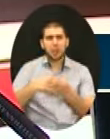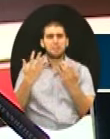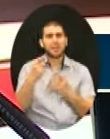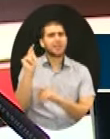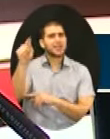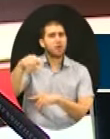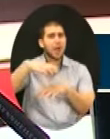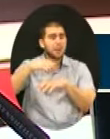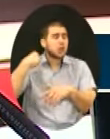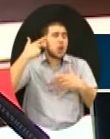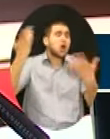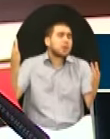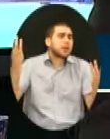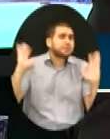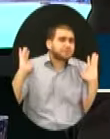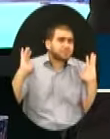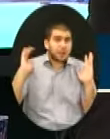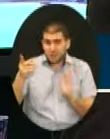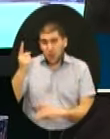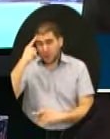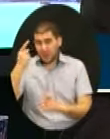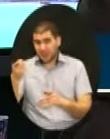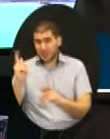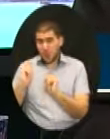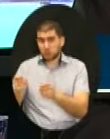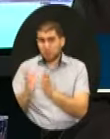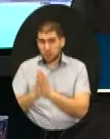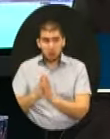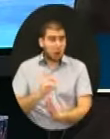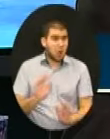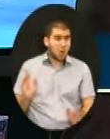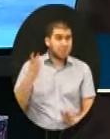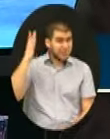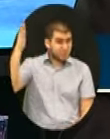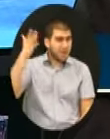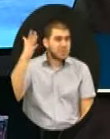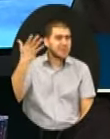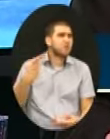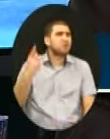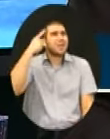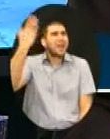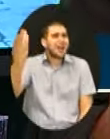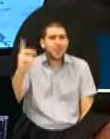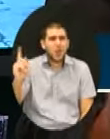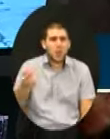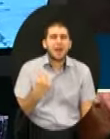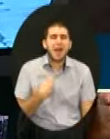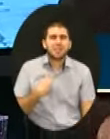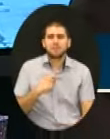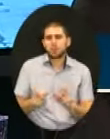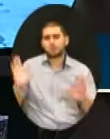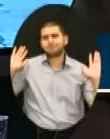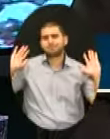תעלה להר? לא יודע, אני לא עוסק, יודעת ש... מה, אתה לא יודע שאתה בקשה? לא עניין של נבואה. הנבואה ניתנה לשוטים, אבל לא לכל השוטים. אני מאלה